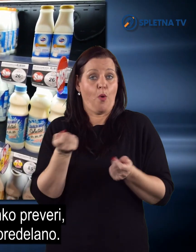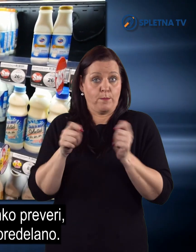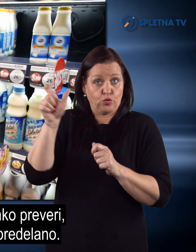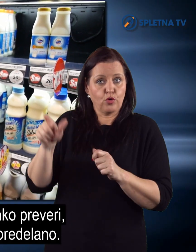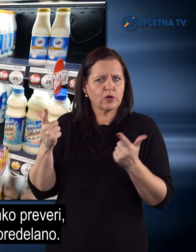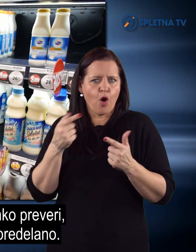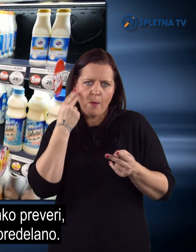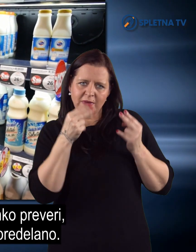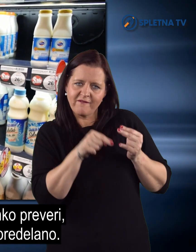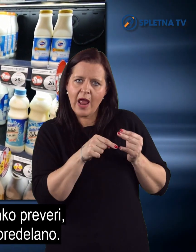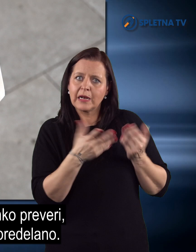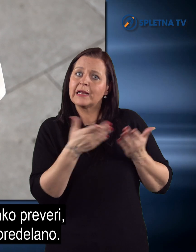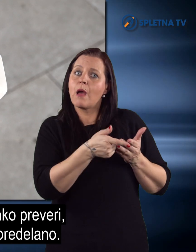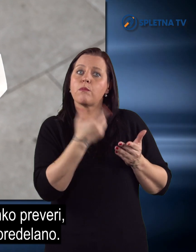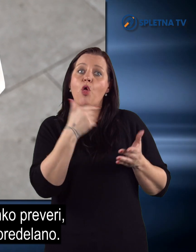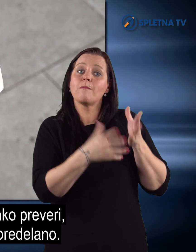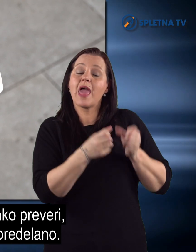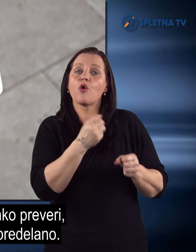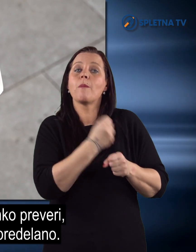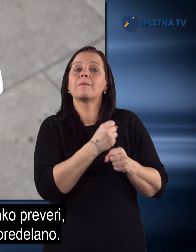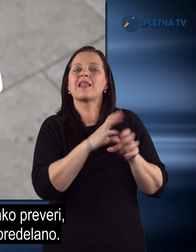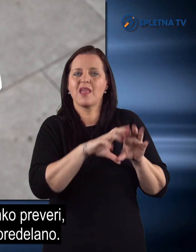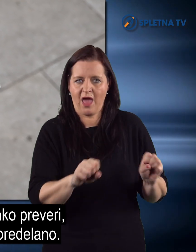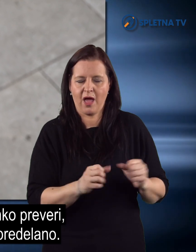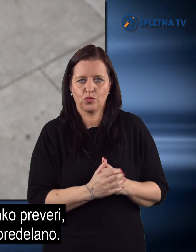Tako potrošnik lahko preveri, kje je bilo mleko